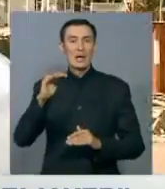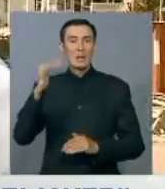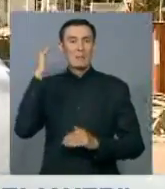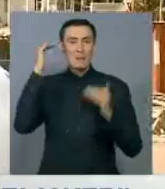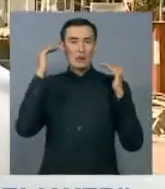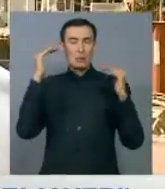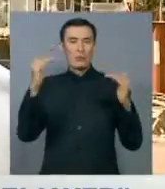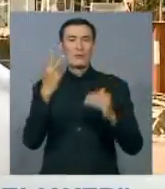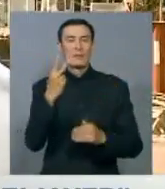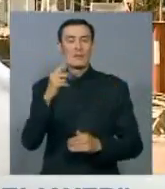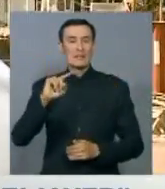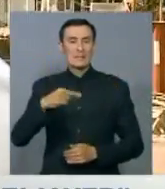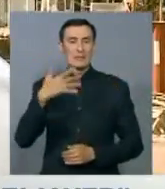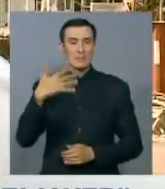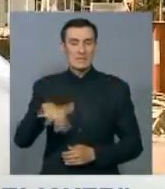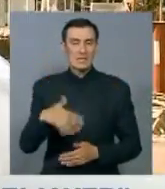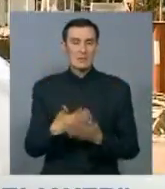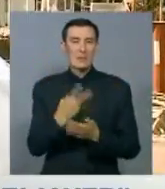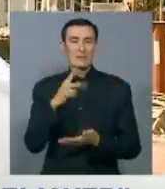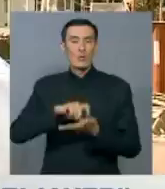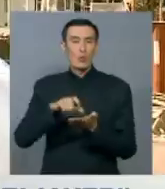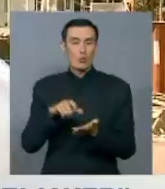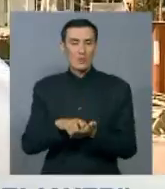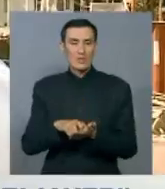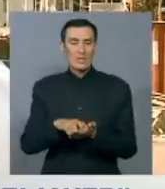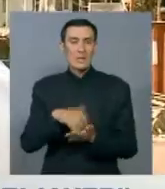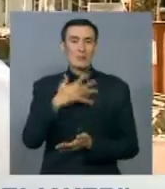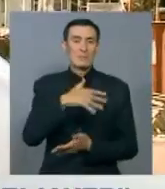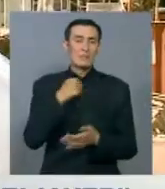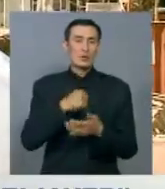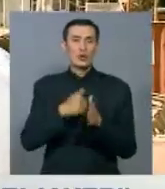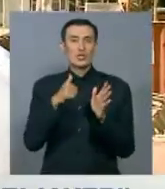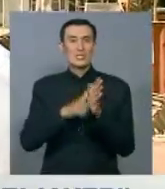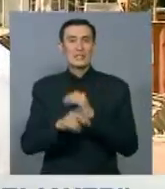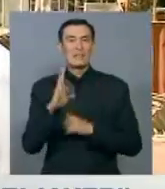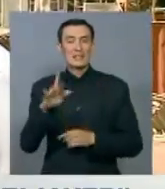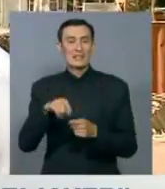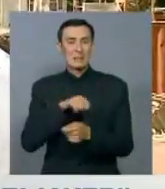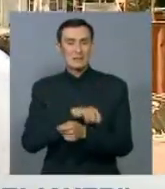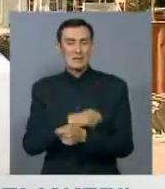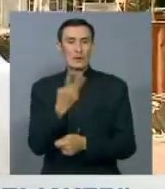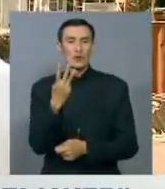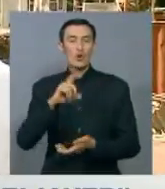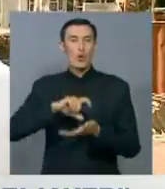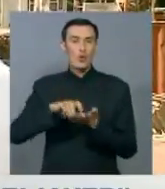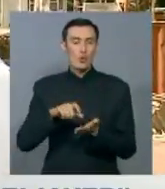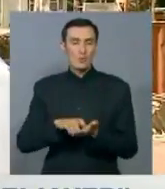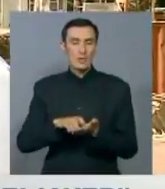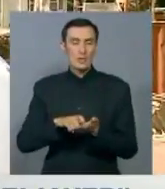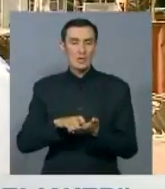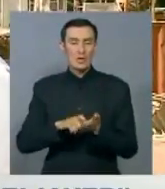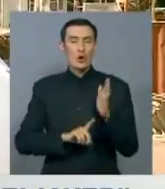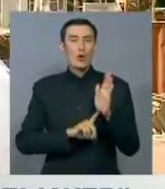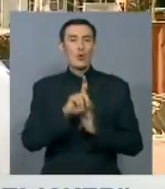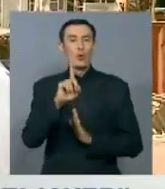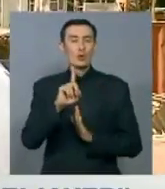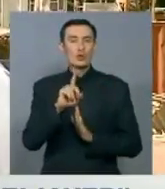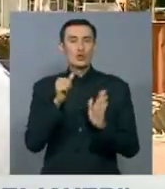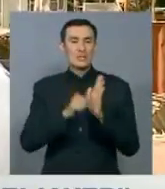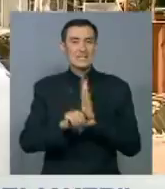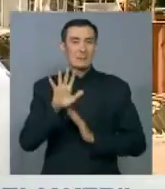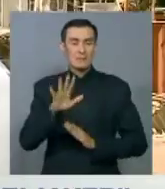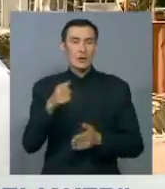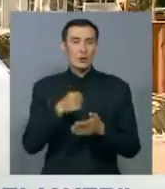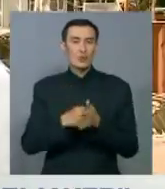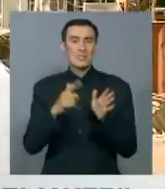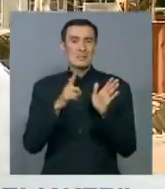2,50. Двухкомнатные, например, от 50 до 60 квадратов. Трехкомнатные от